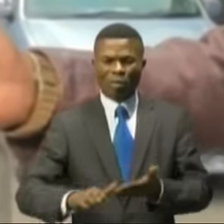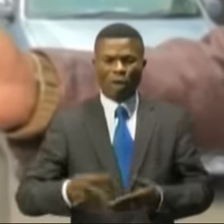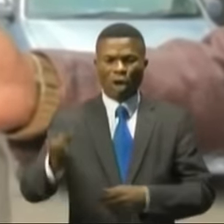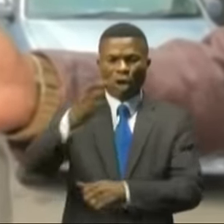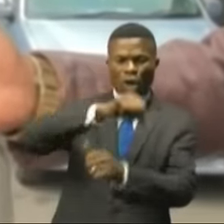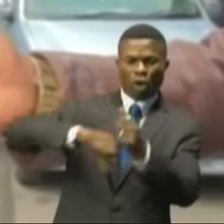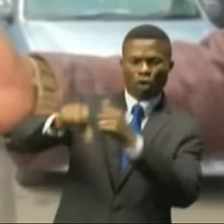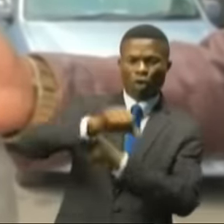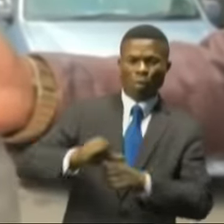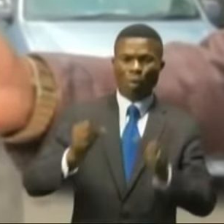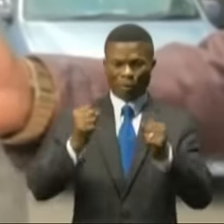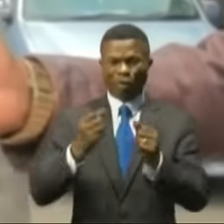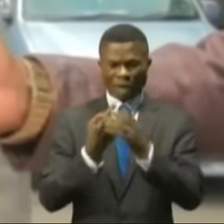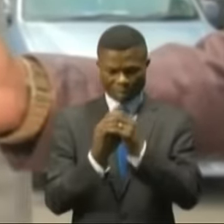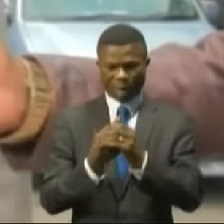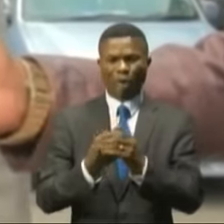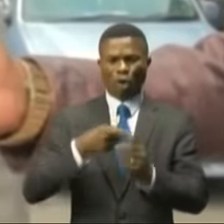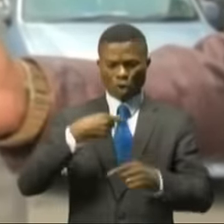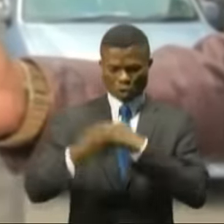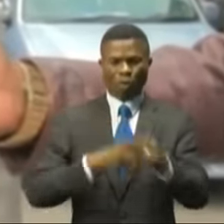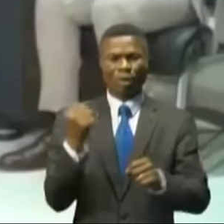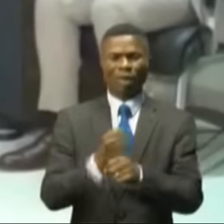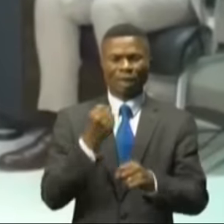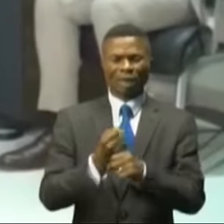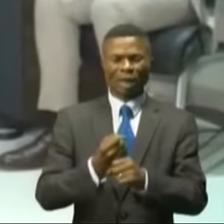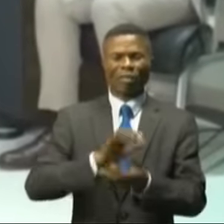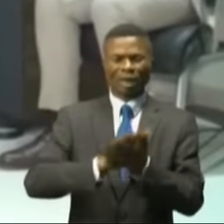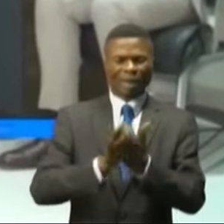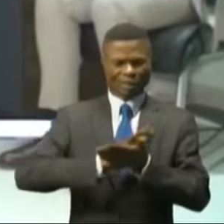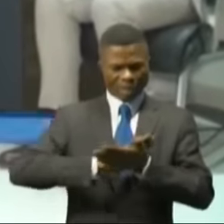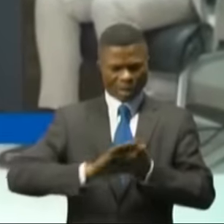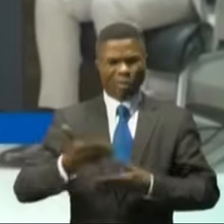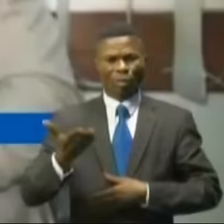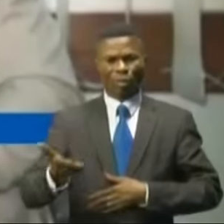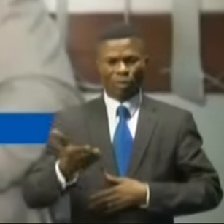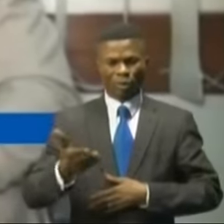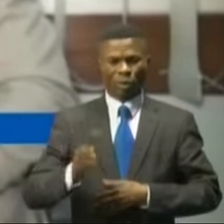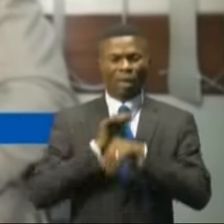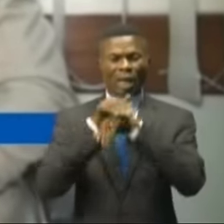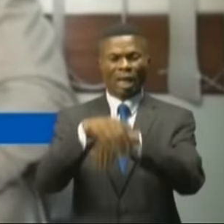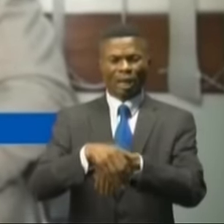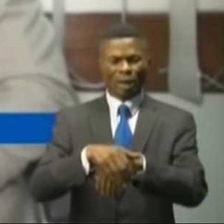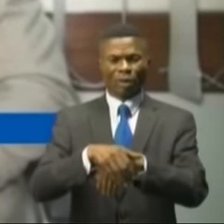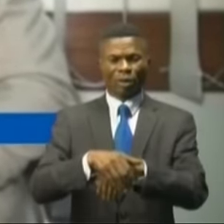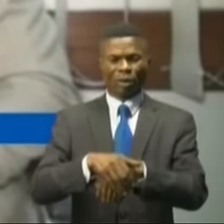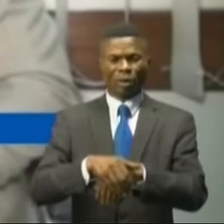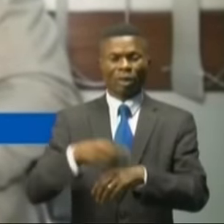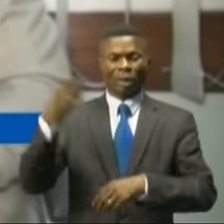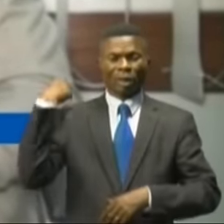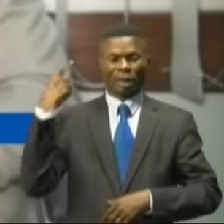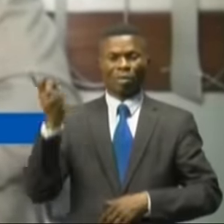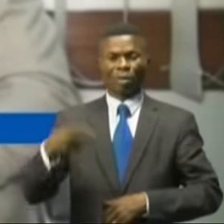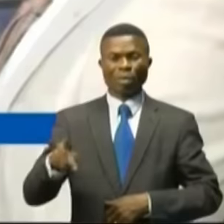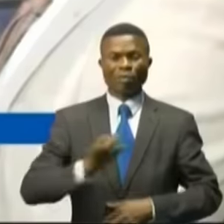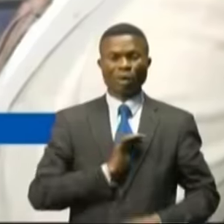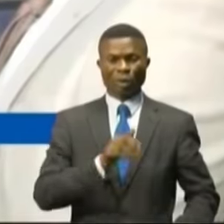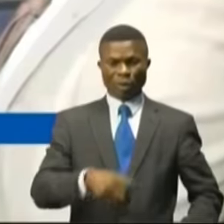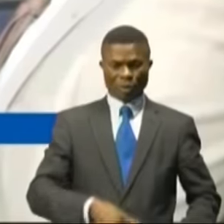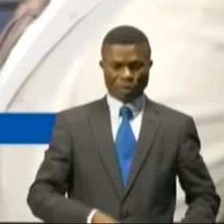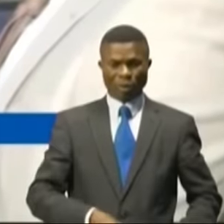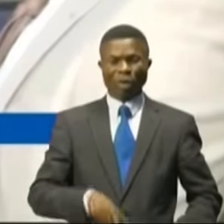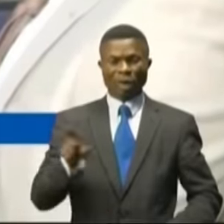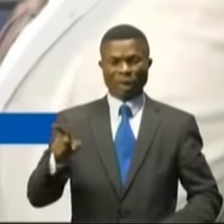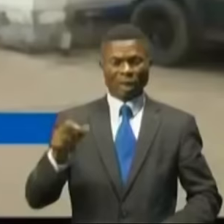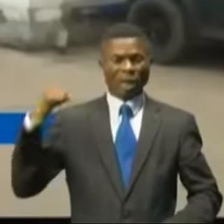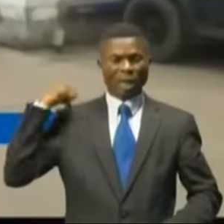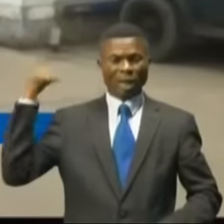D'ici là, les travaux vont commencer en ce qui concerne l'assainissement. C'est maintenant un engagement pris. L'élu provincial de Kassavubu, André Kongolo,